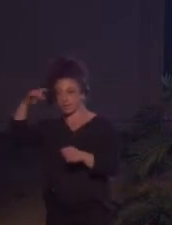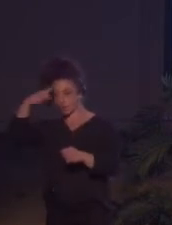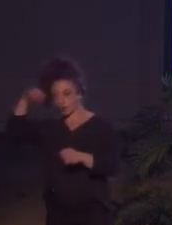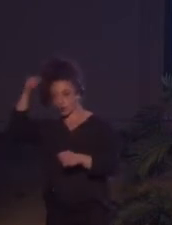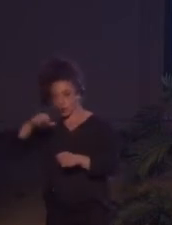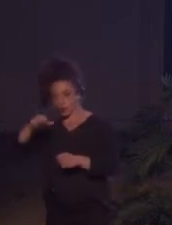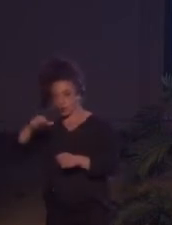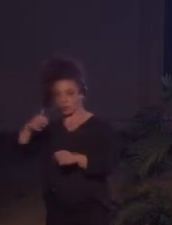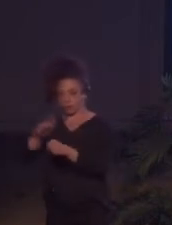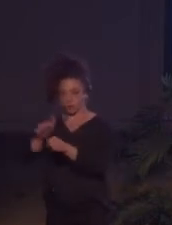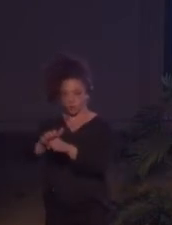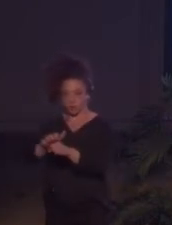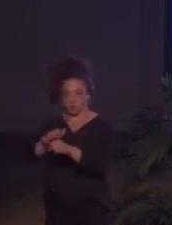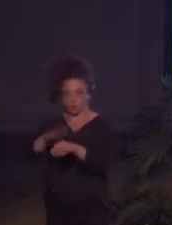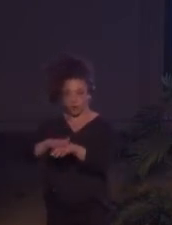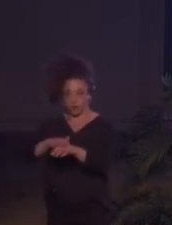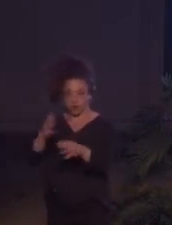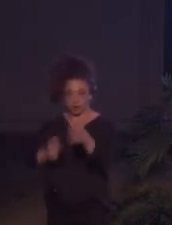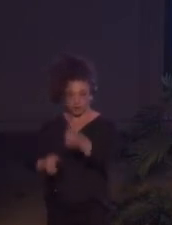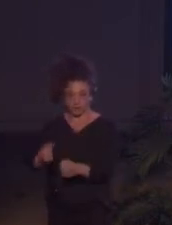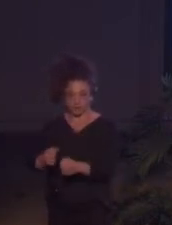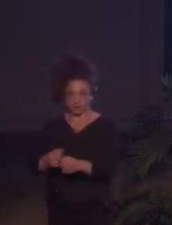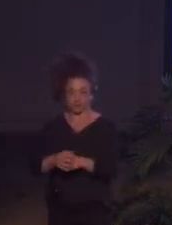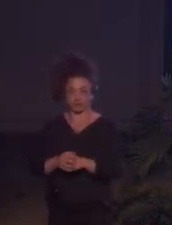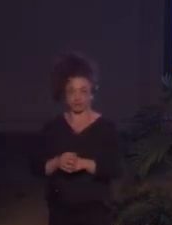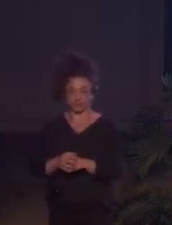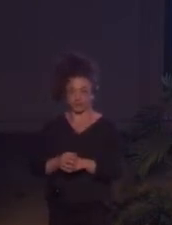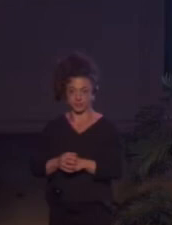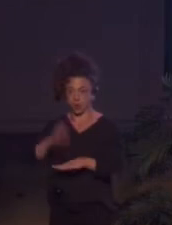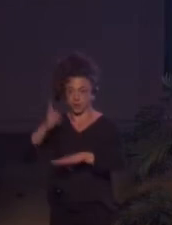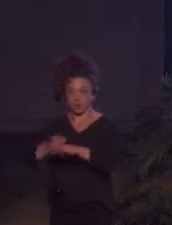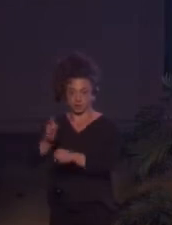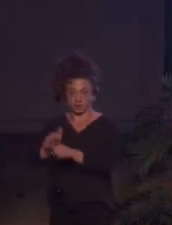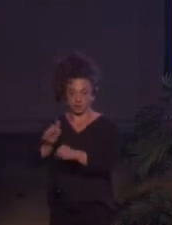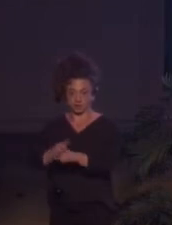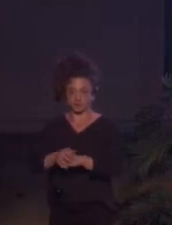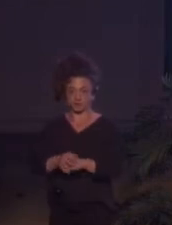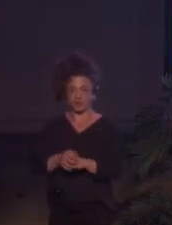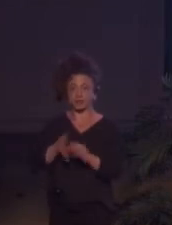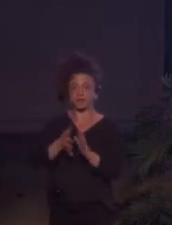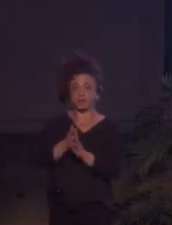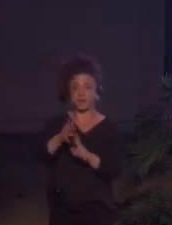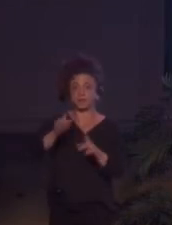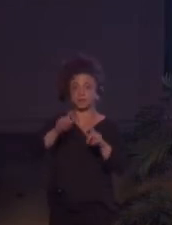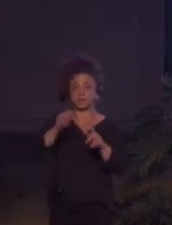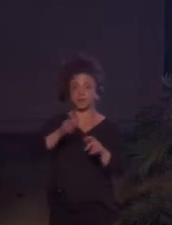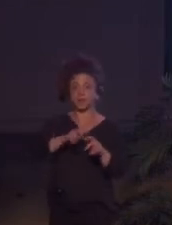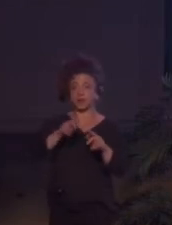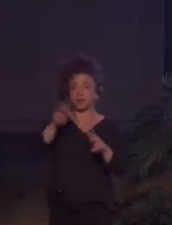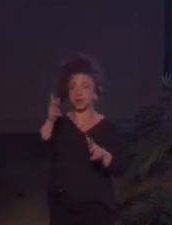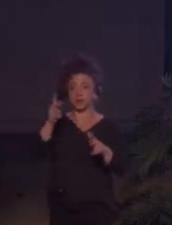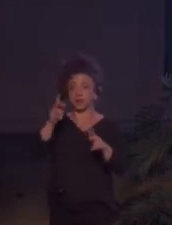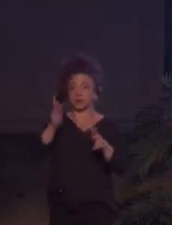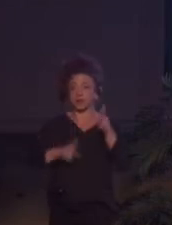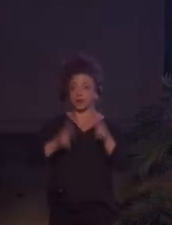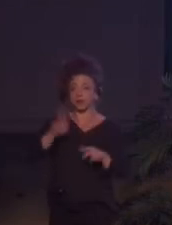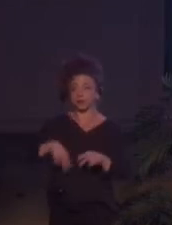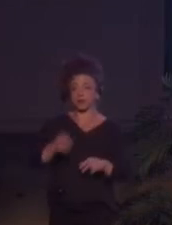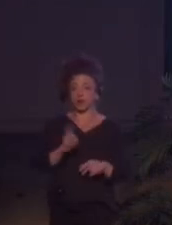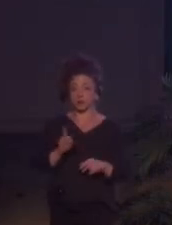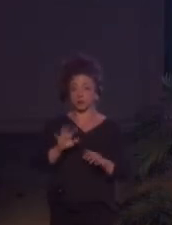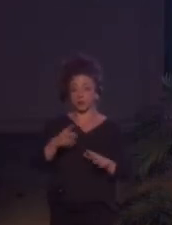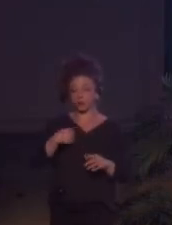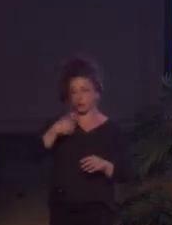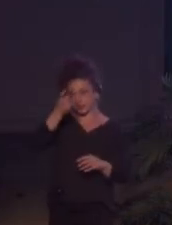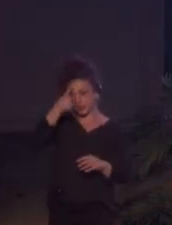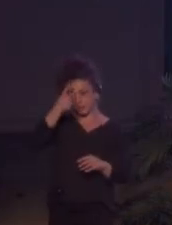osea, hiritan aislatuak bizi garen horretan, eta nik uste dut Euskal Herrian ez dela hori gertatzen. Osea, denak daukagula familian norbait oioak